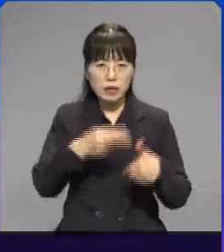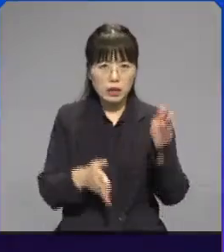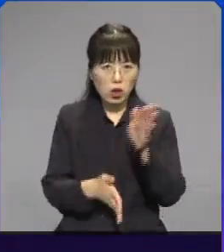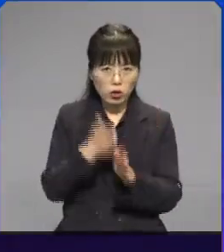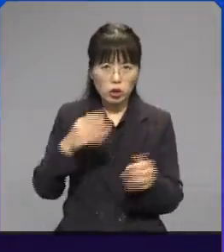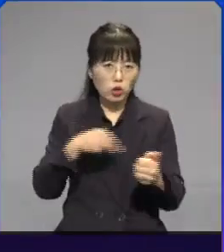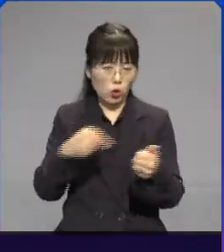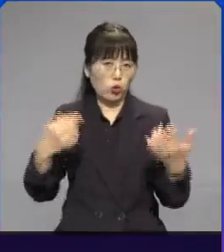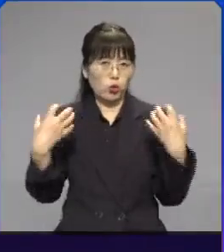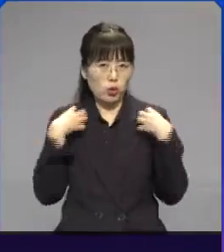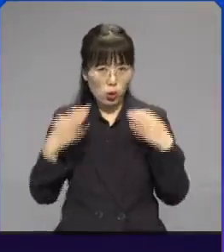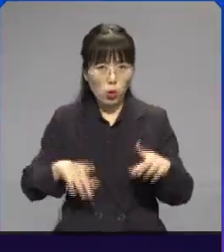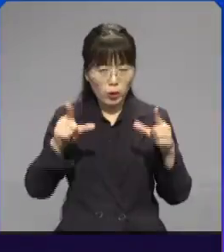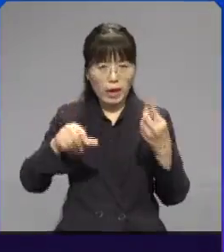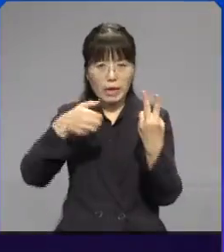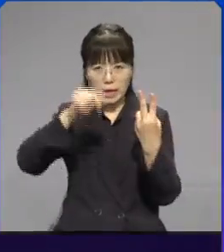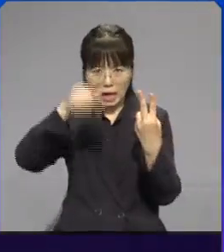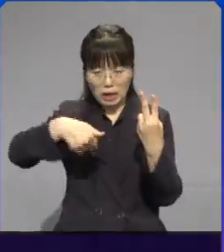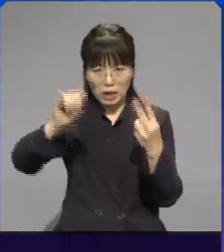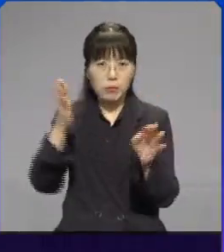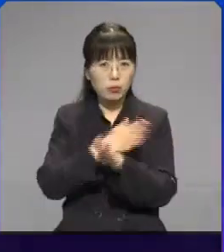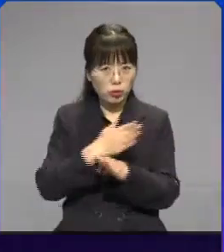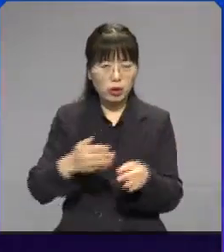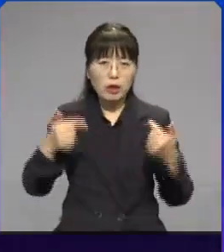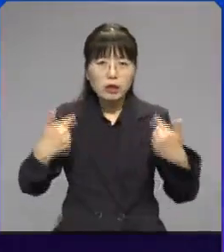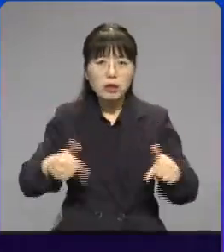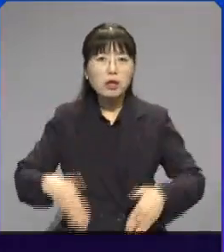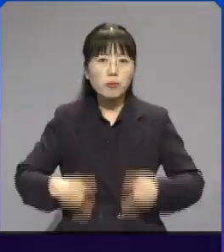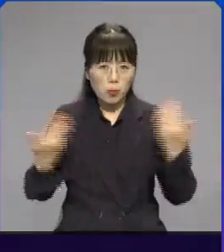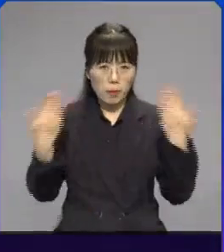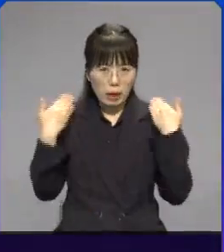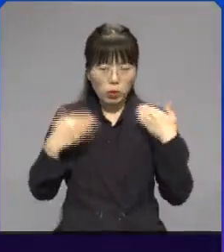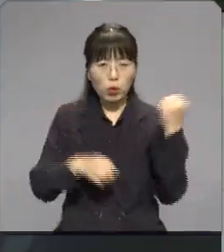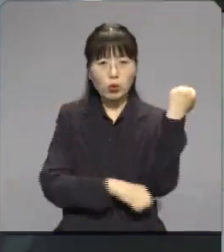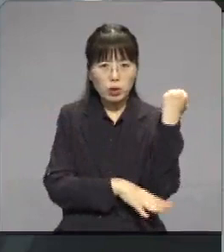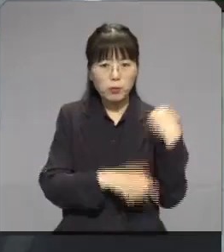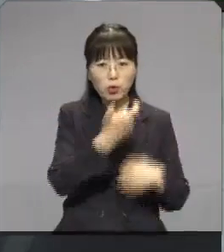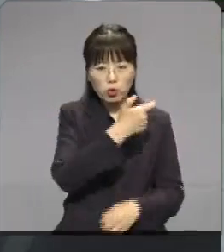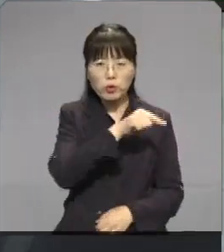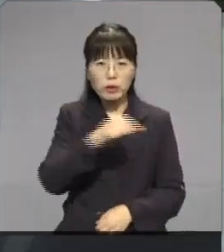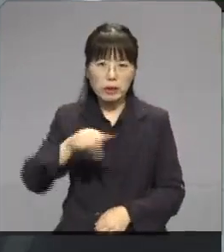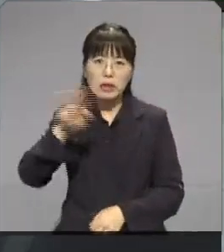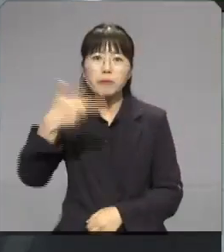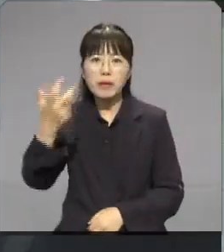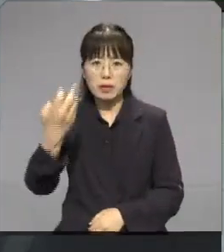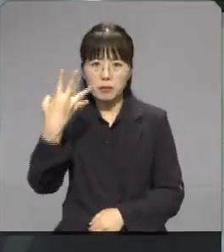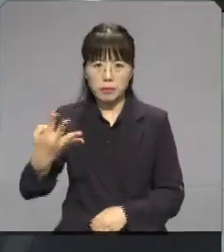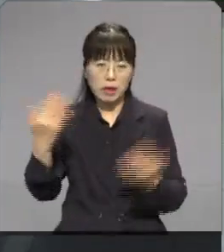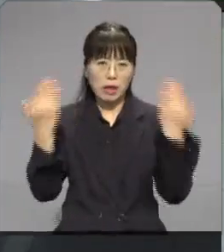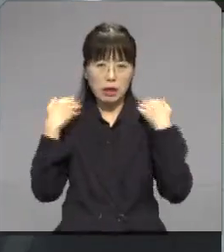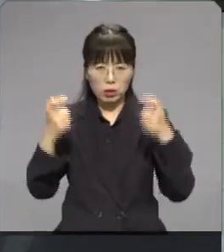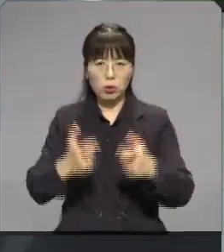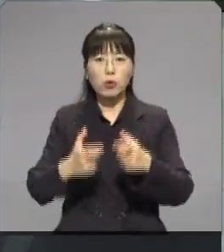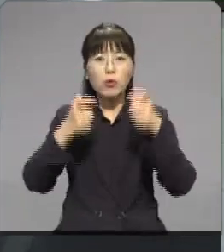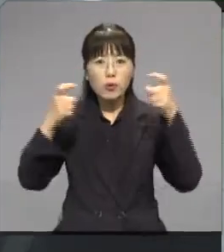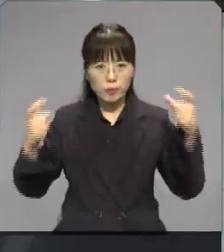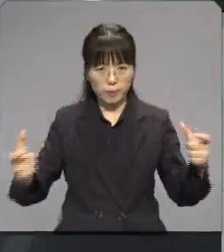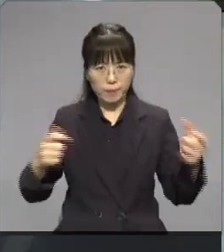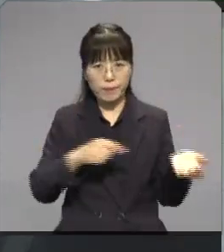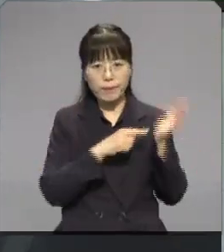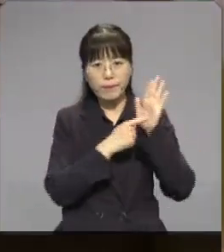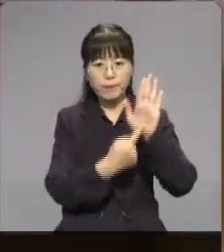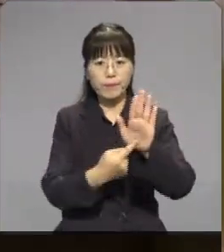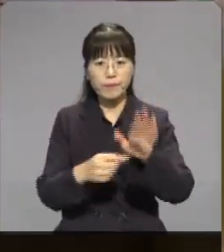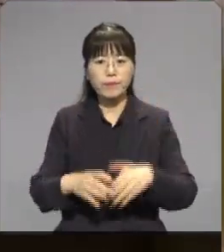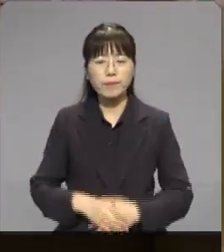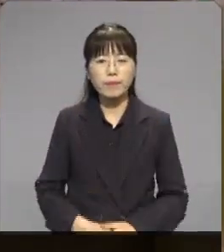인천시 교육청은 올해 2학기부터 인천형 늘봄 학교를 기존 60개 교에서 274개 교로 전면